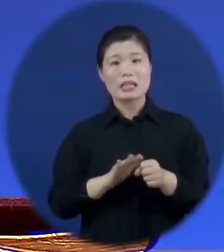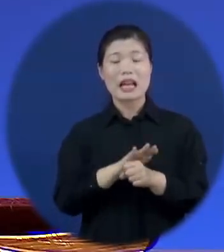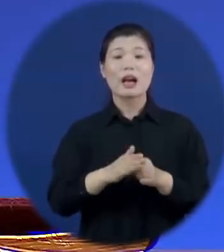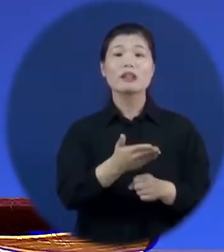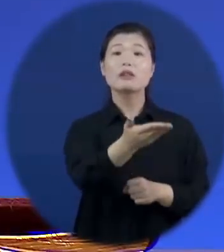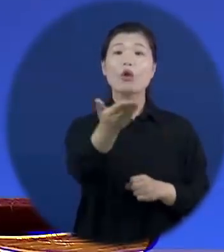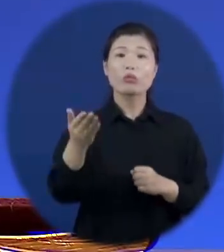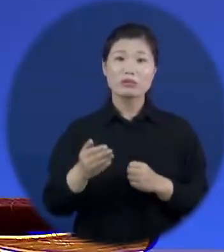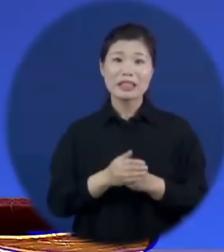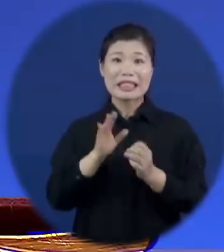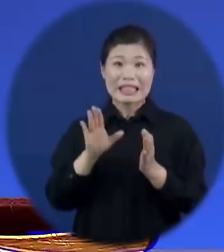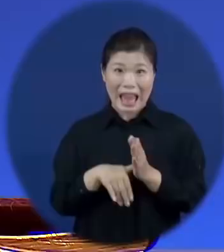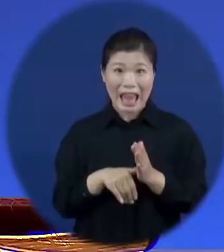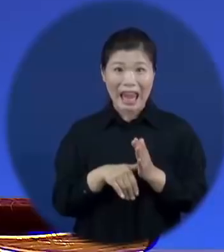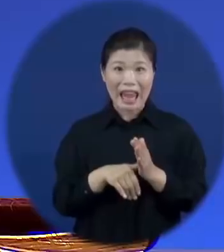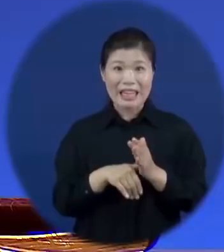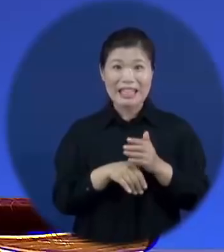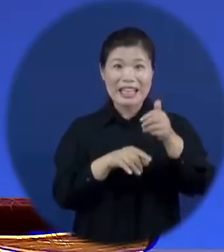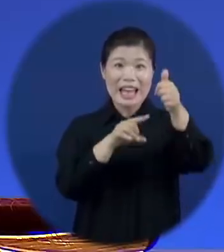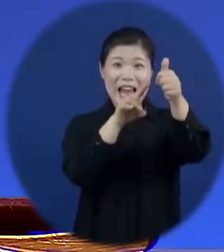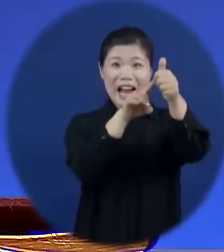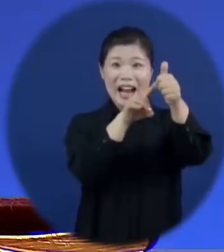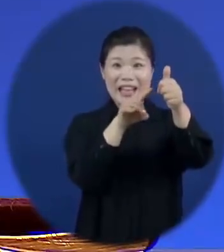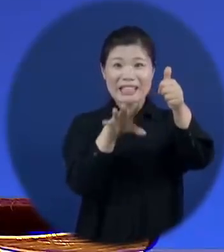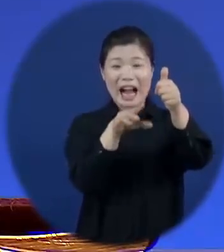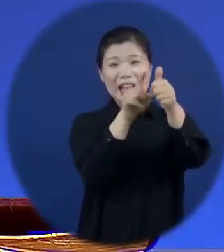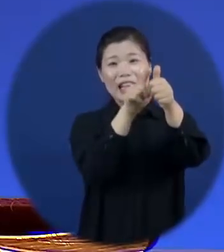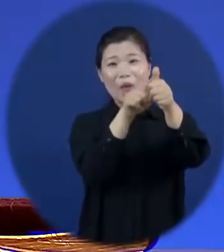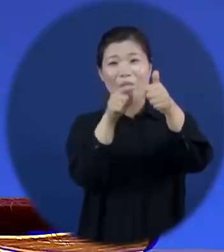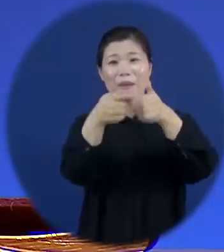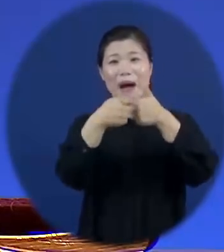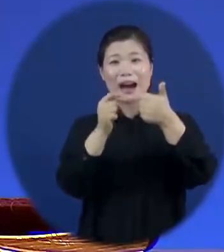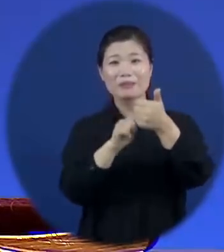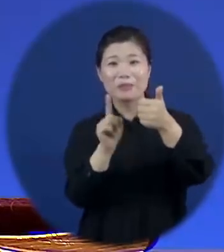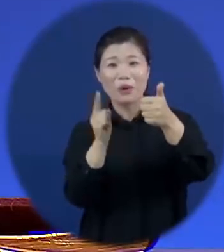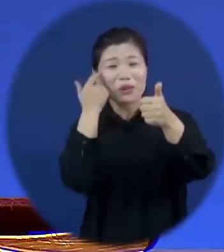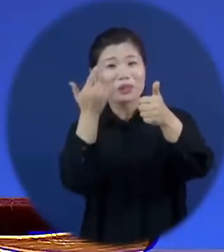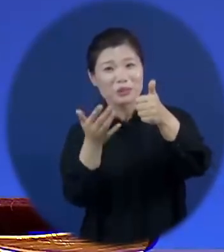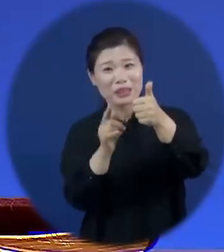사랑하는 성도 여러분, 이때 삭개오의 심정이 어떠했을까요?